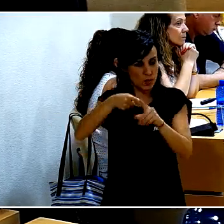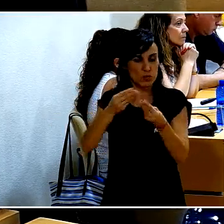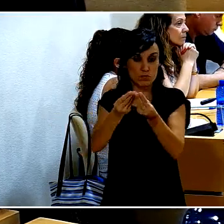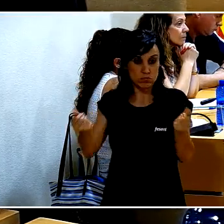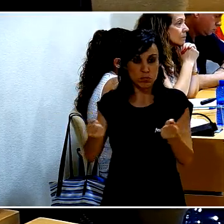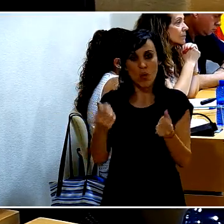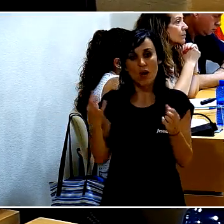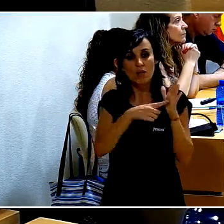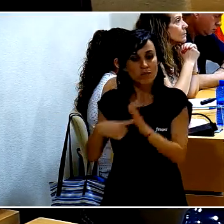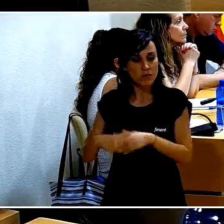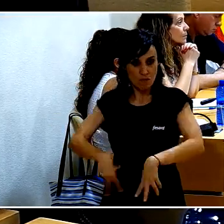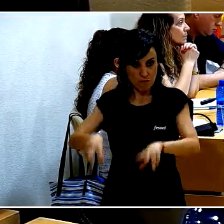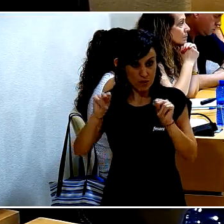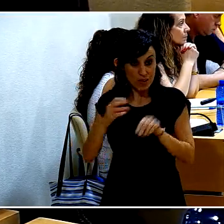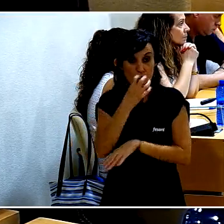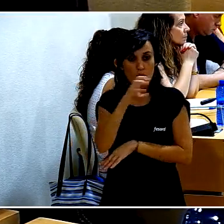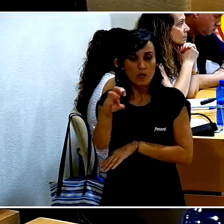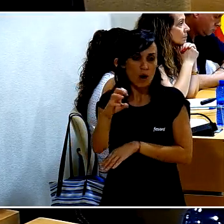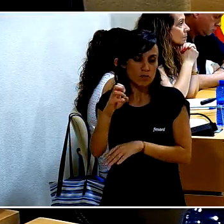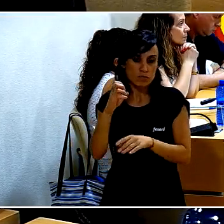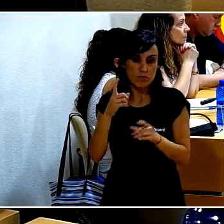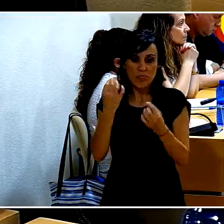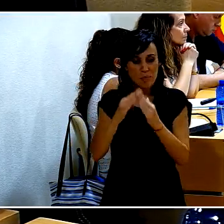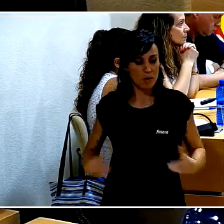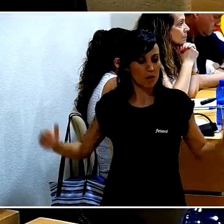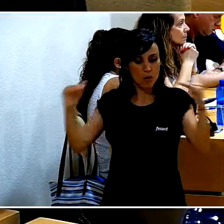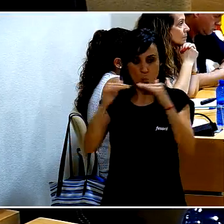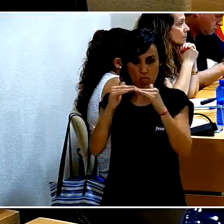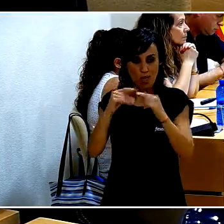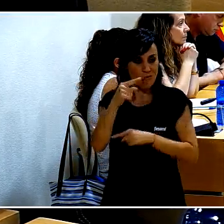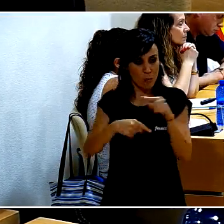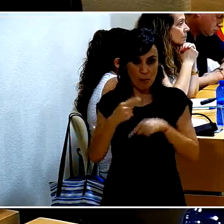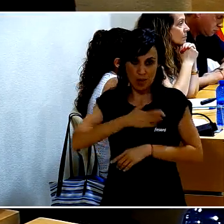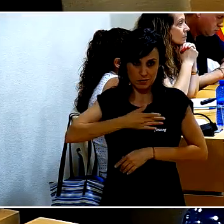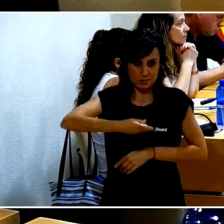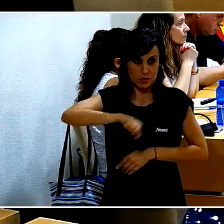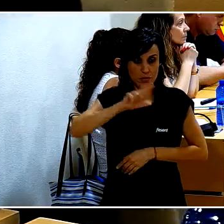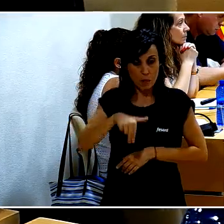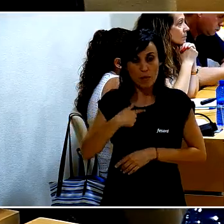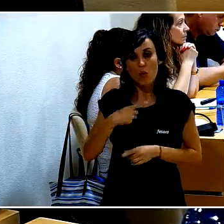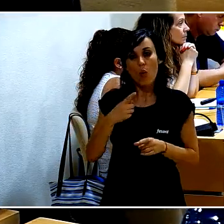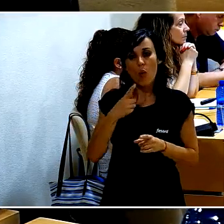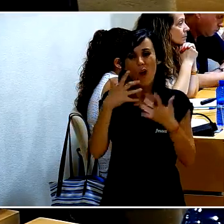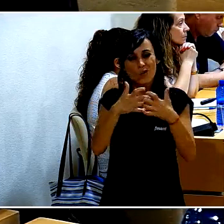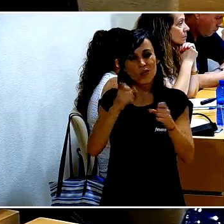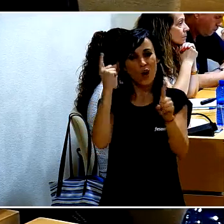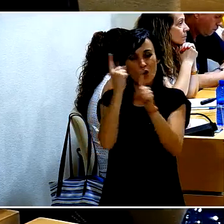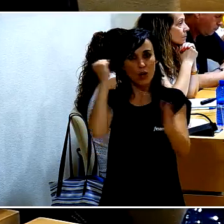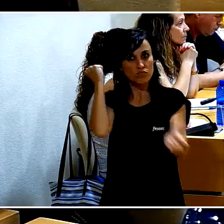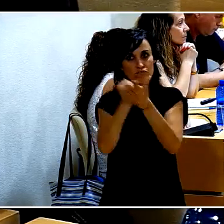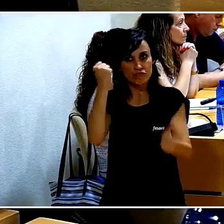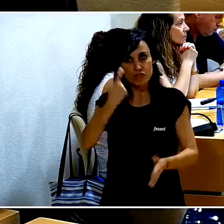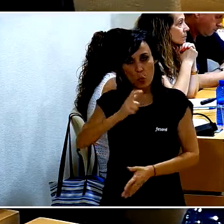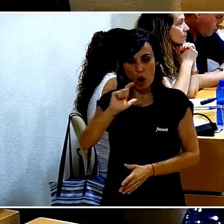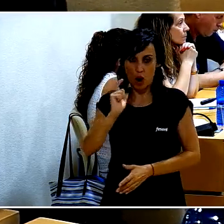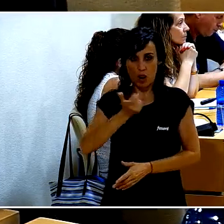discriminació, per a reivindicar la igualtat i la de les nostres famílies, per a lluitar contra l'estigma que a dia d'avui encara suposa viure amb